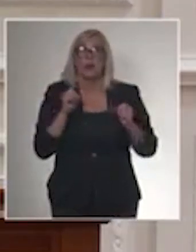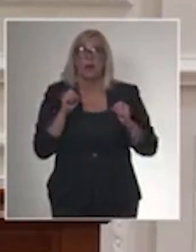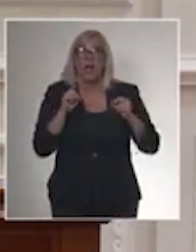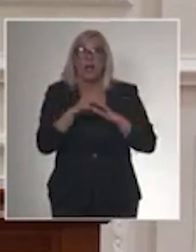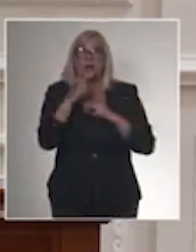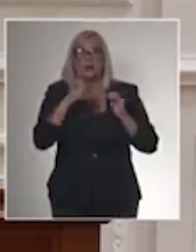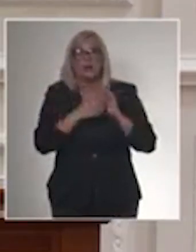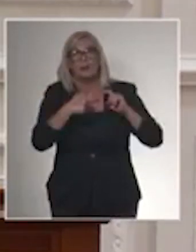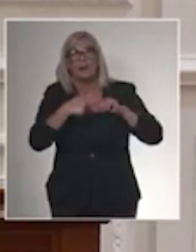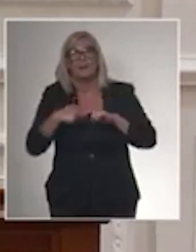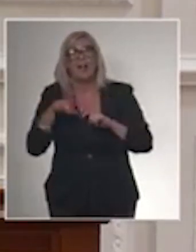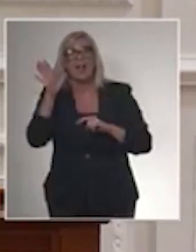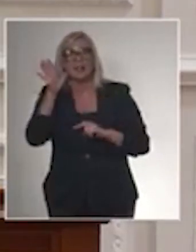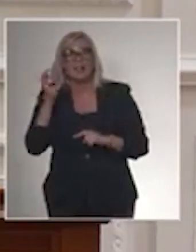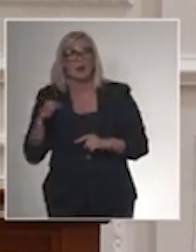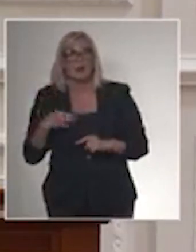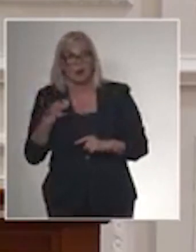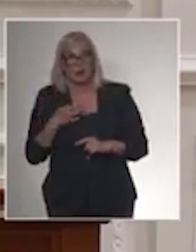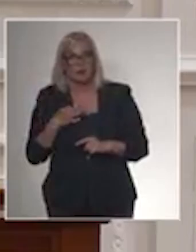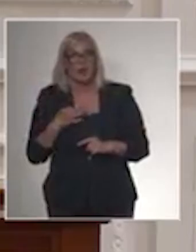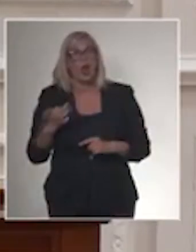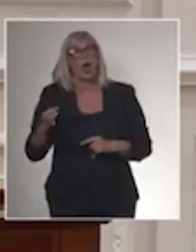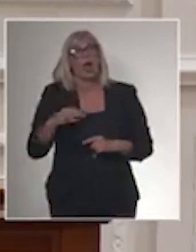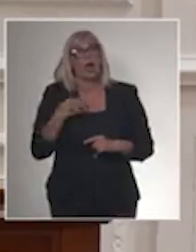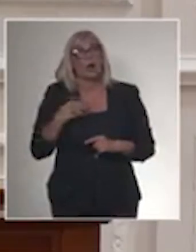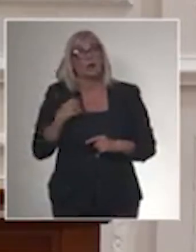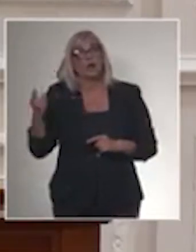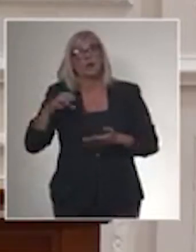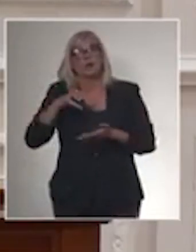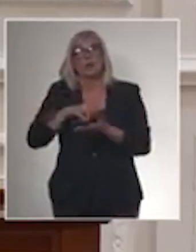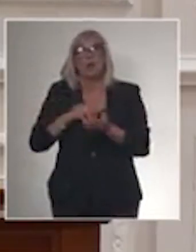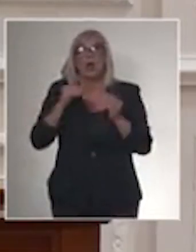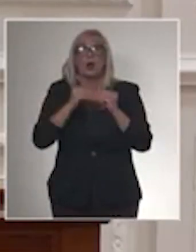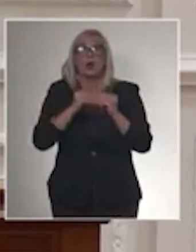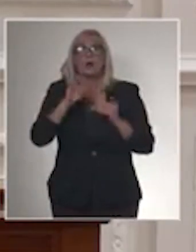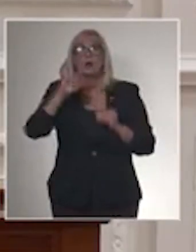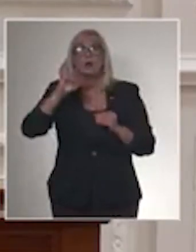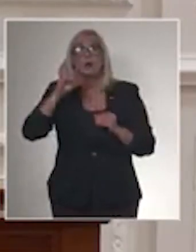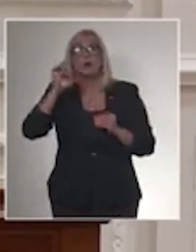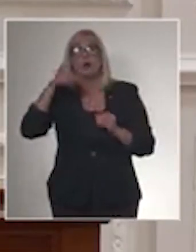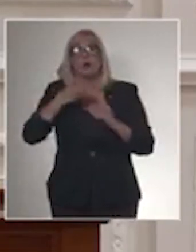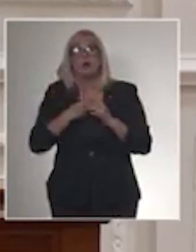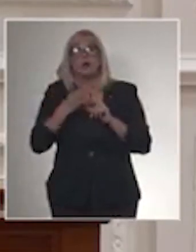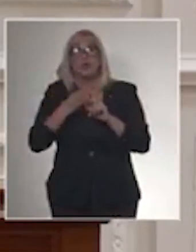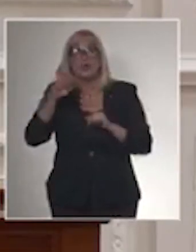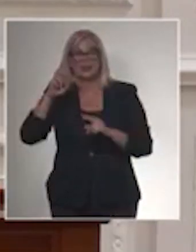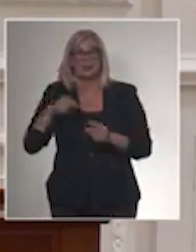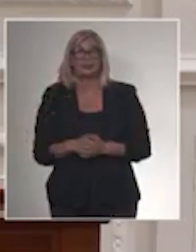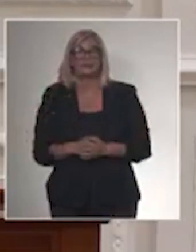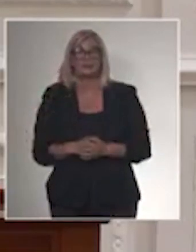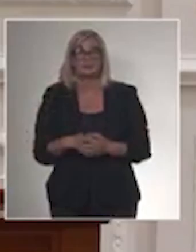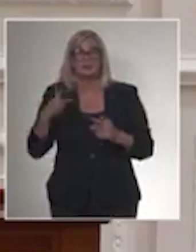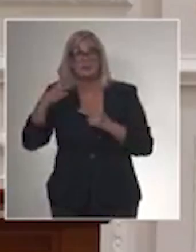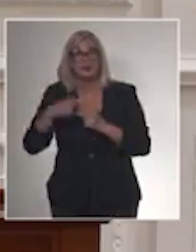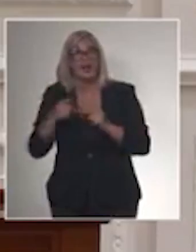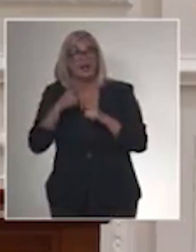да ги поврзе Тетово и Гостивар, Гостивар со местото Букојчани. Го завршуваме делот